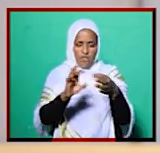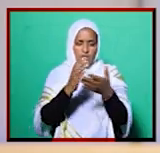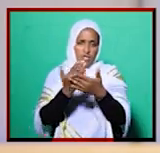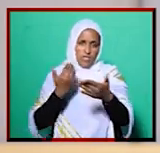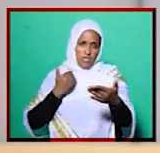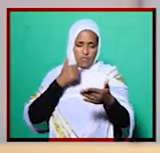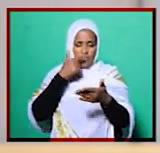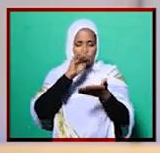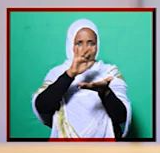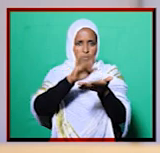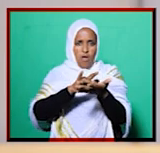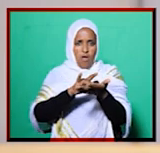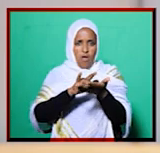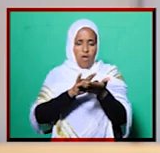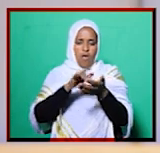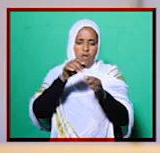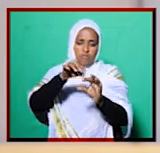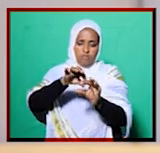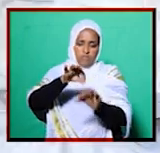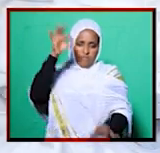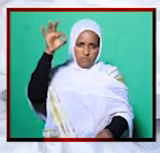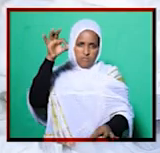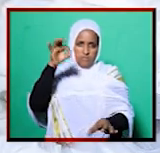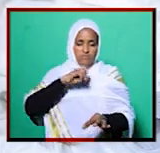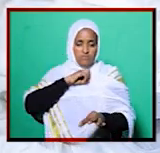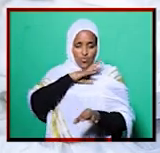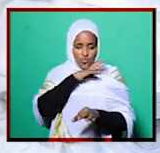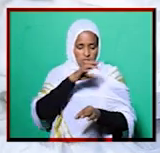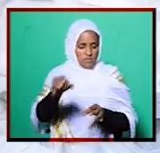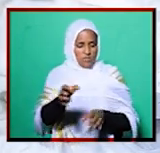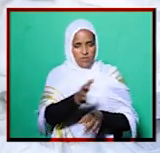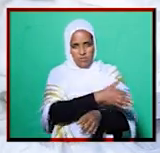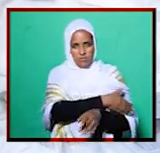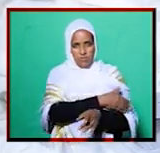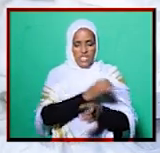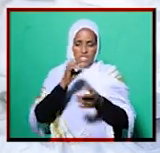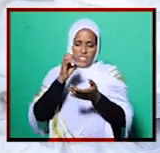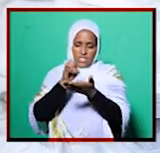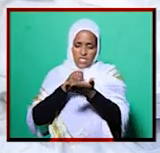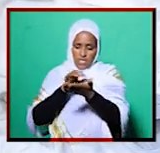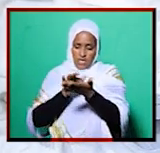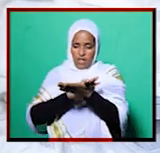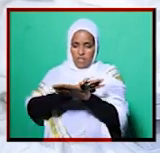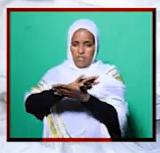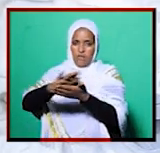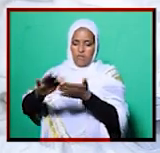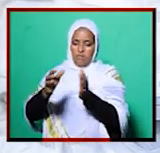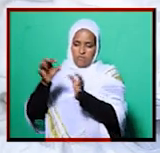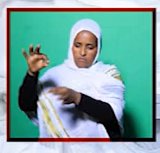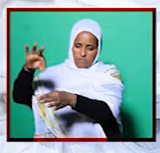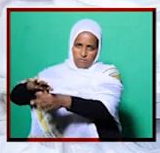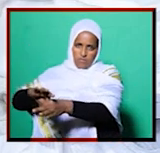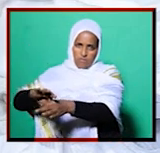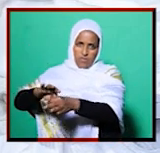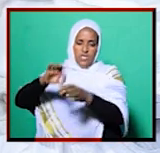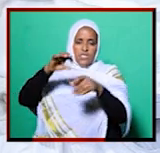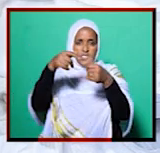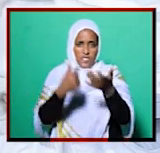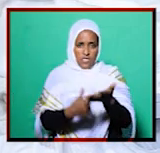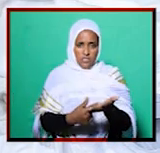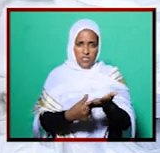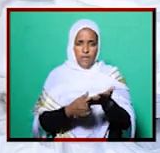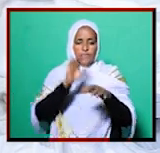ሁነው ቅድም ባለው መካከል የሚነቀለውን ይነቅላሉ፣ እንክርዳድ ከሆነ ስንዴውን ደግሞ ያጠራሉ፣ የሚተከለውን